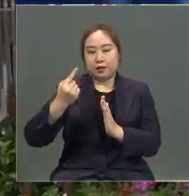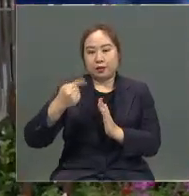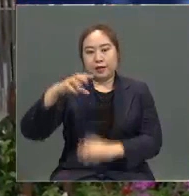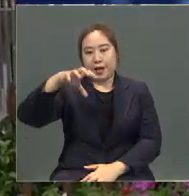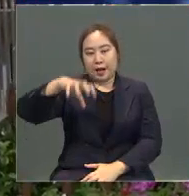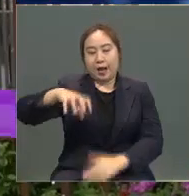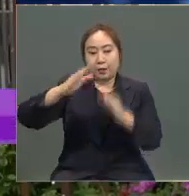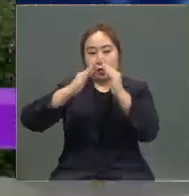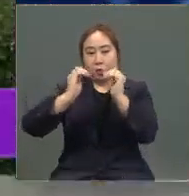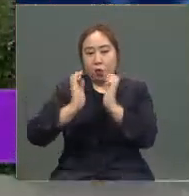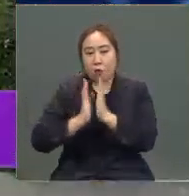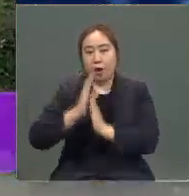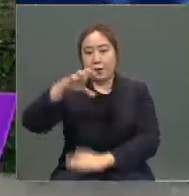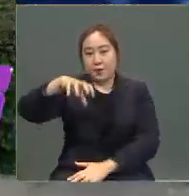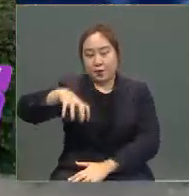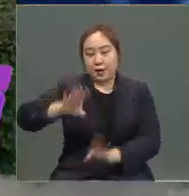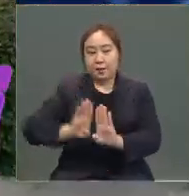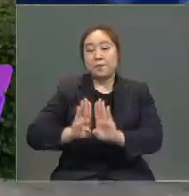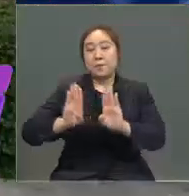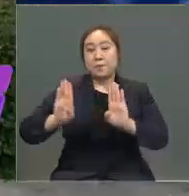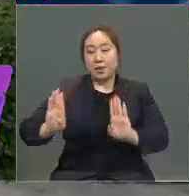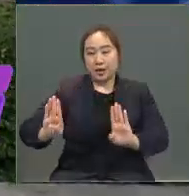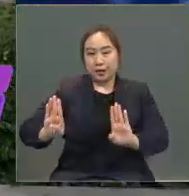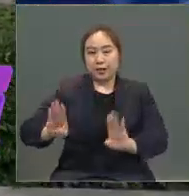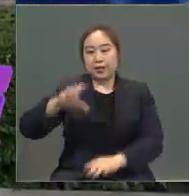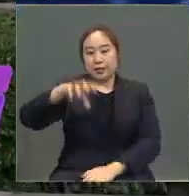รายชื่อจังหวัดอุทัยธานีค่ะบรรยากาศวันแรกการเปิดวิหารแก้ว100เมตรที่วัดจันทารามหรือว่าวัดท่าซุงนะคะซึ่งวันนี้เนี่ยก็มีพุทธศาสนิกชนที่เลื่อมใสศรัทธาองค์หลวงพ่อฤาษีลิงดำทยอยเข้ากลับไหว้สักการะเป็นจำนวนมากทั้งวัดก็ร่วมกับสำนักงานสาธารณสุขจังหวัดอุทัยธานีค่ะจัดมาตรการคัดกรองโดยติดตั้งเครื่องเธอโมสแกนบริเวณจุดทางเข้าซึ่งคนที่จะเข้าภัยไปเข้าไปภายในวิหารทุกคนต้องสวมใส่นะกักผ้าหรือหน้ากากอนามัยน่ะแล้วก็ล้างมือด้วยเจลแอลกอฮอล์รวมถึงต้องสแกนคิวอาร์โค้ดไทยชนะทั้งก่อนเข้าและเช็คเอาต์เมื่อเดินทางออกอีกด้วยแต่ว่าถ้าเกิดใครไม่มีโทรศัพท์หรือว่าลืมพกโทรศัพท์ก็ไม่ต้องกังวลค่ะเขามีสมุดรายชื่อนะให้เราลงชื่อไว้ได้เตรียมเอาไว้ให้ในจุดที่จะมีการเดินทางเข้าไป